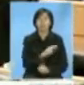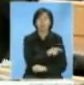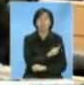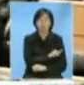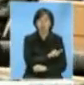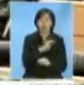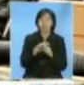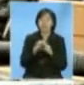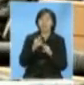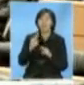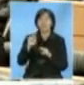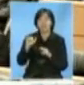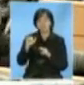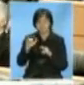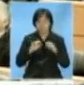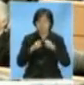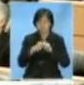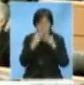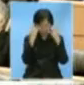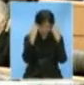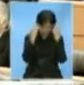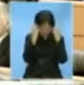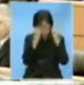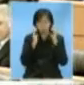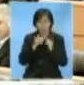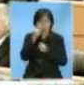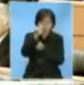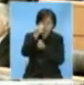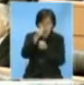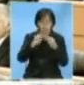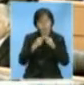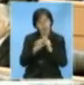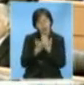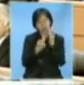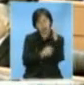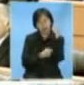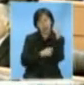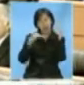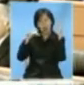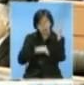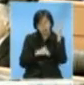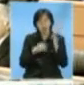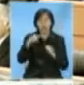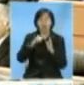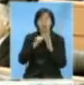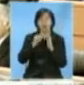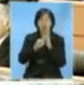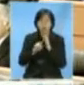ติปวดหัวอยู่นะครับเพราะชาวบ้านมาประท้วงว่าราคายางลดลงปาล์มน้ำมัน